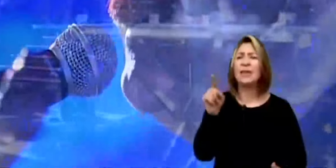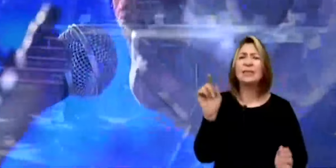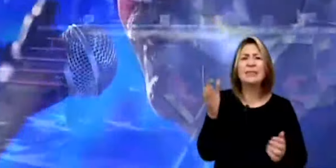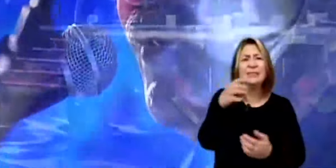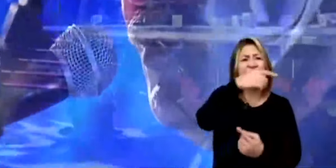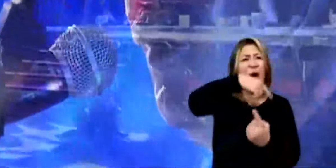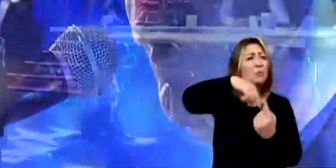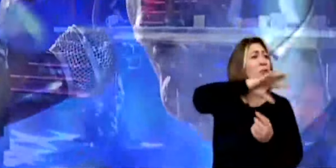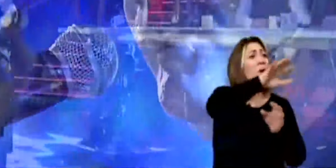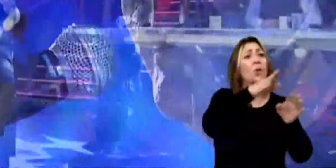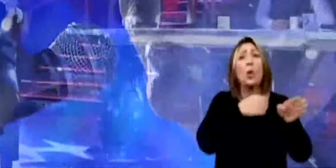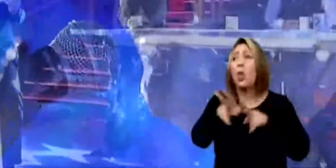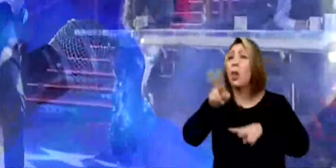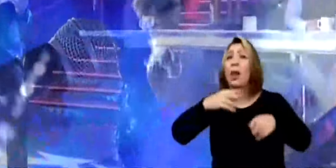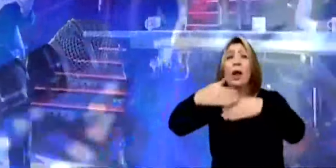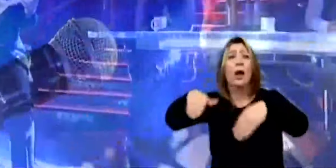Sarmışlar